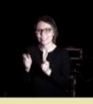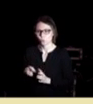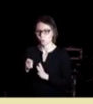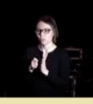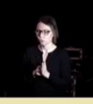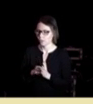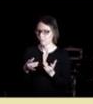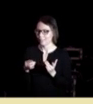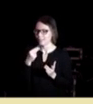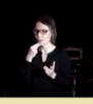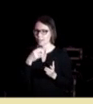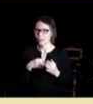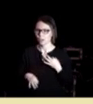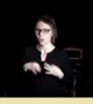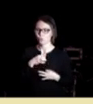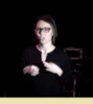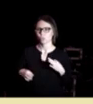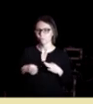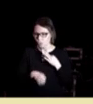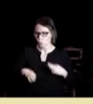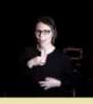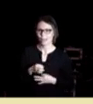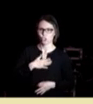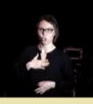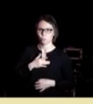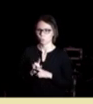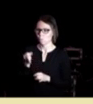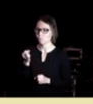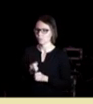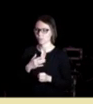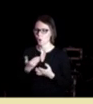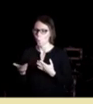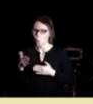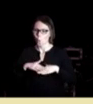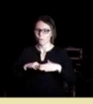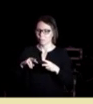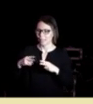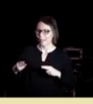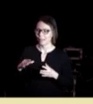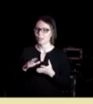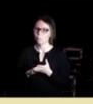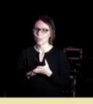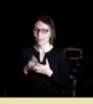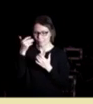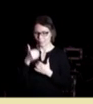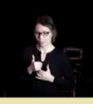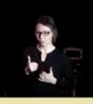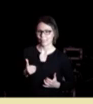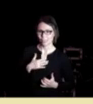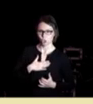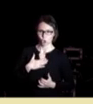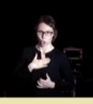risikofaktorer for det vi kaller kardiovaskulære sykdommer, som faktisk har overlappende gener med